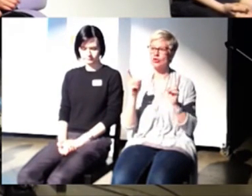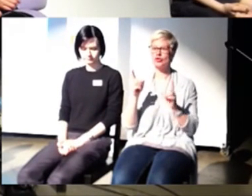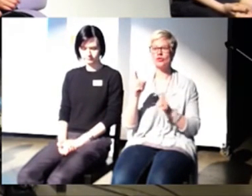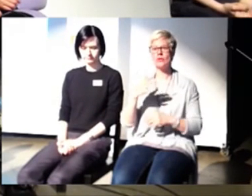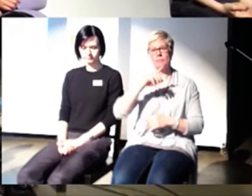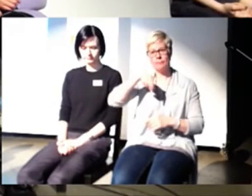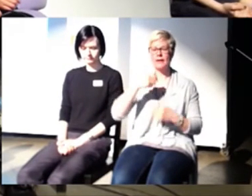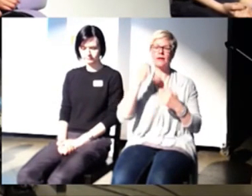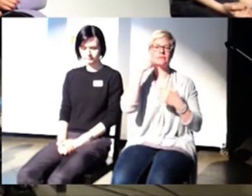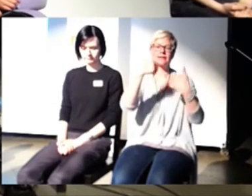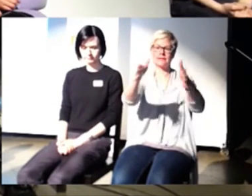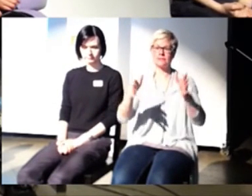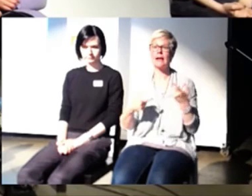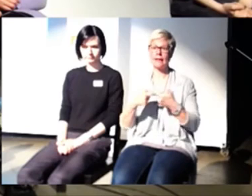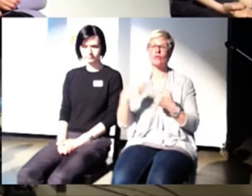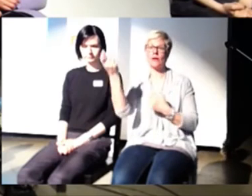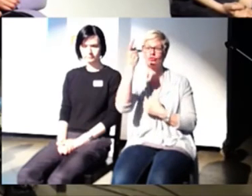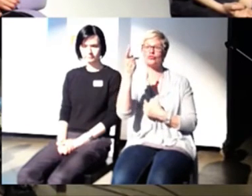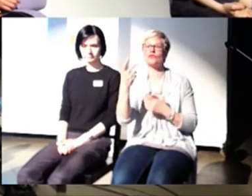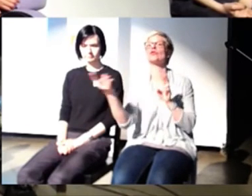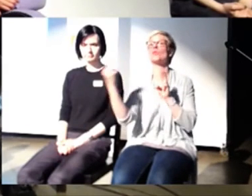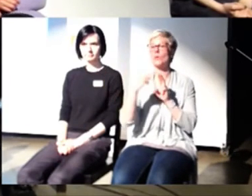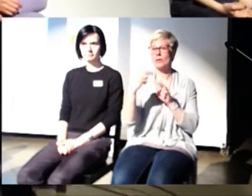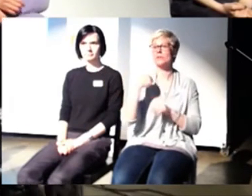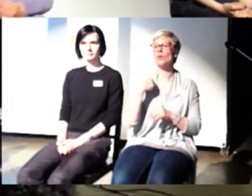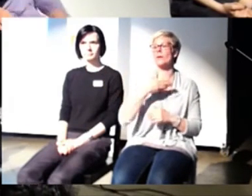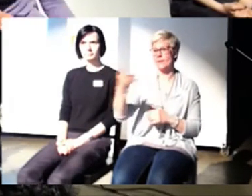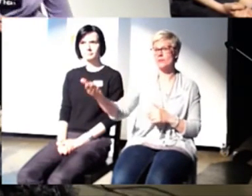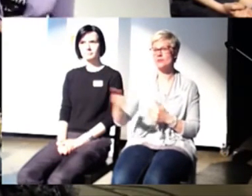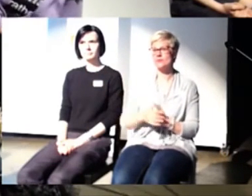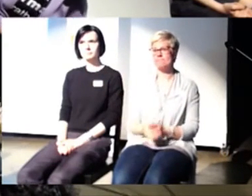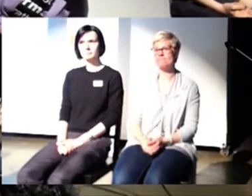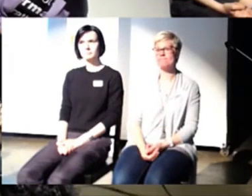residenssin koskettavia kysymyksiä. Kiitoksia.